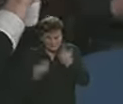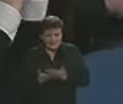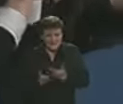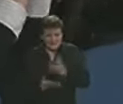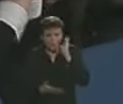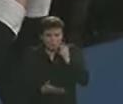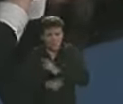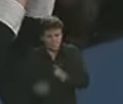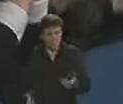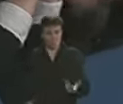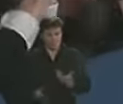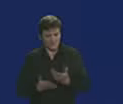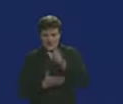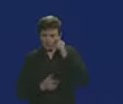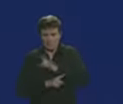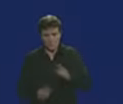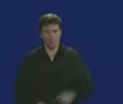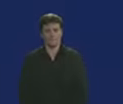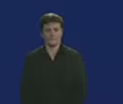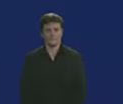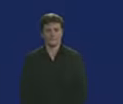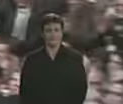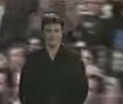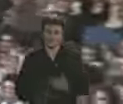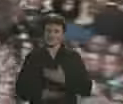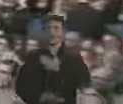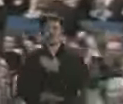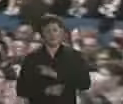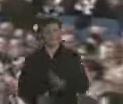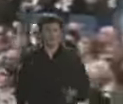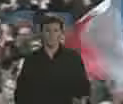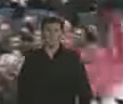l'humanisme, ce n'est pas la République, ce n'est pas la générosité.